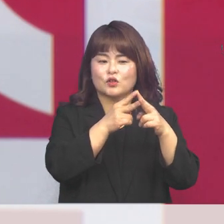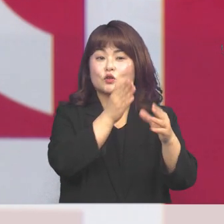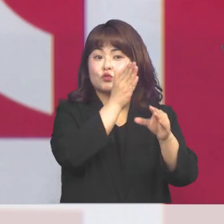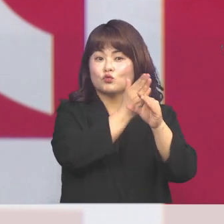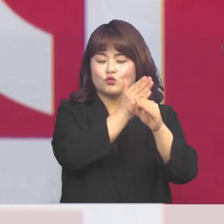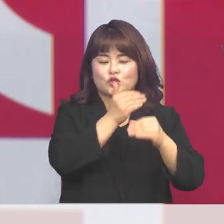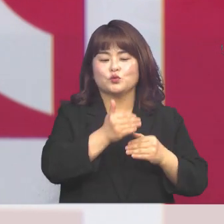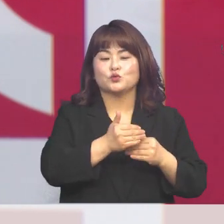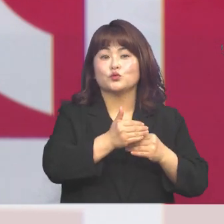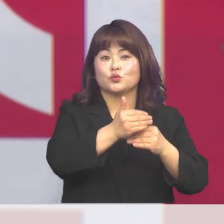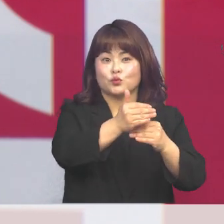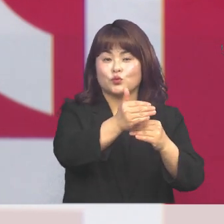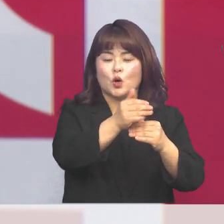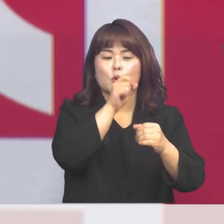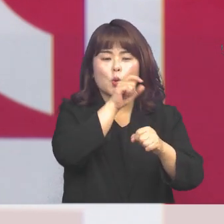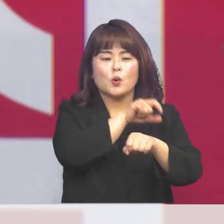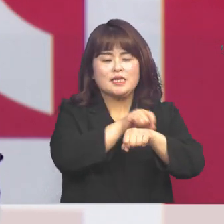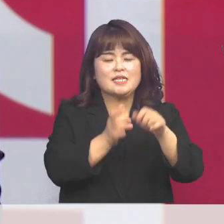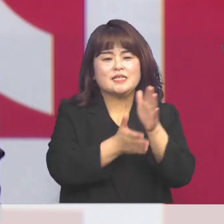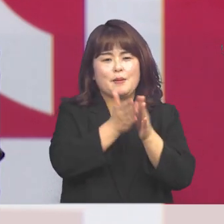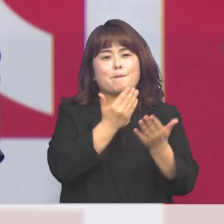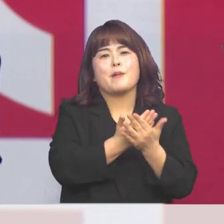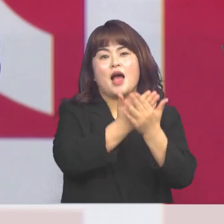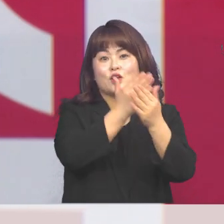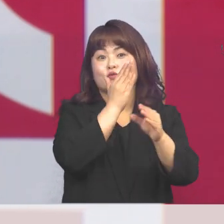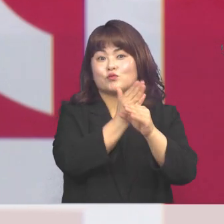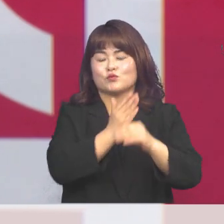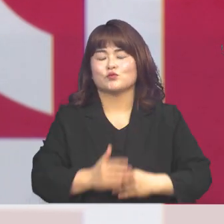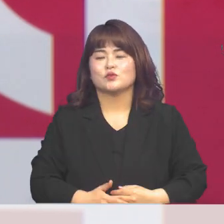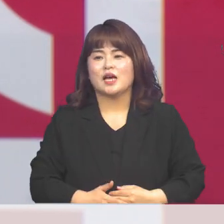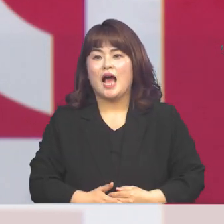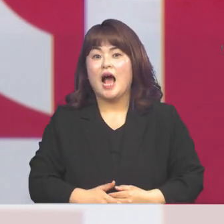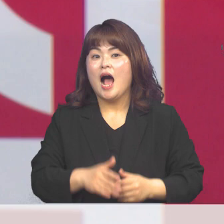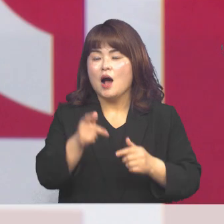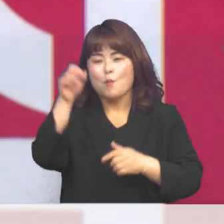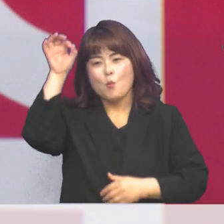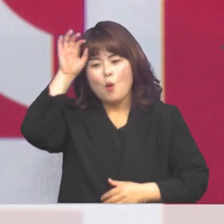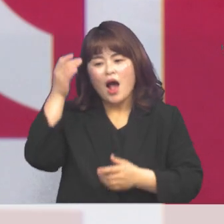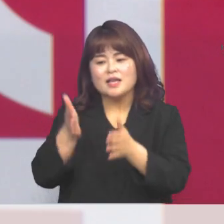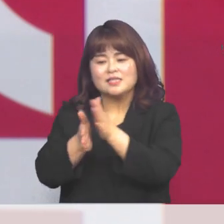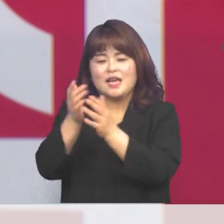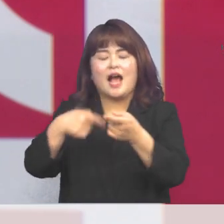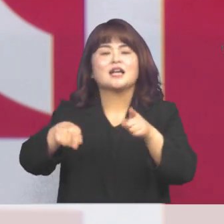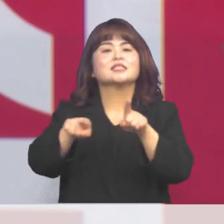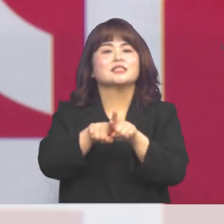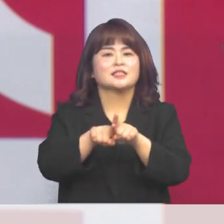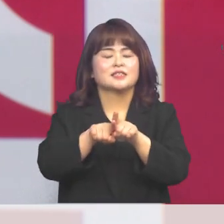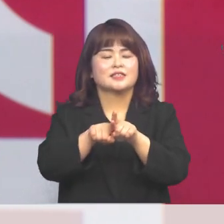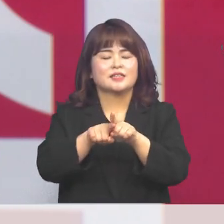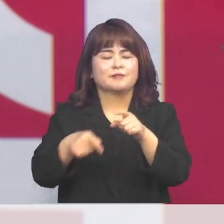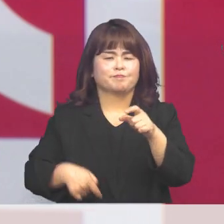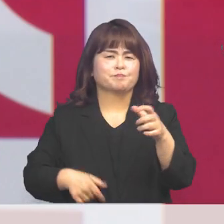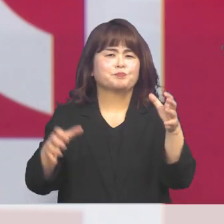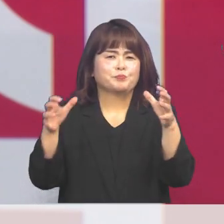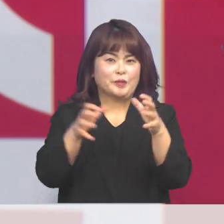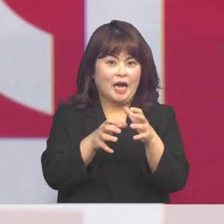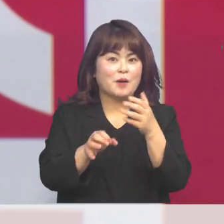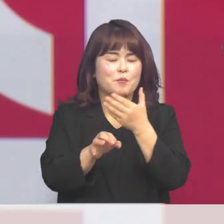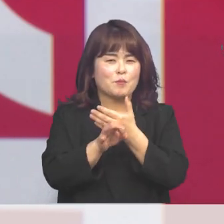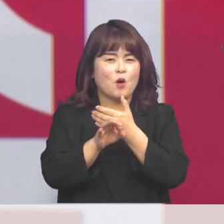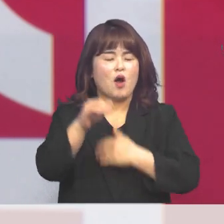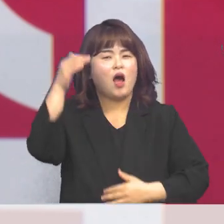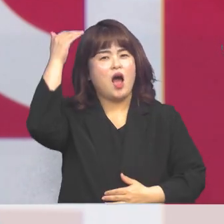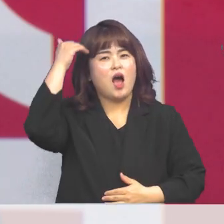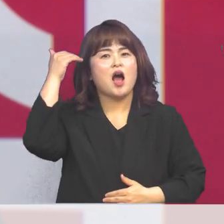반도체를 중심으로 용인이 많은 발전을 하고 있는데 양 도시가 서로 협력을